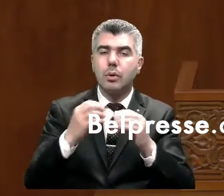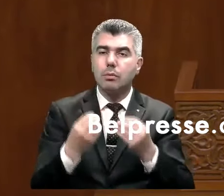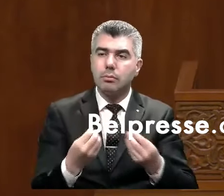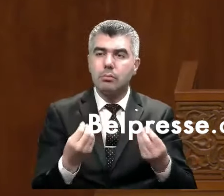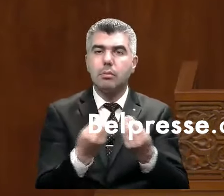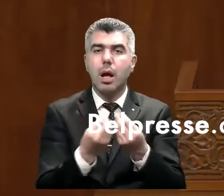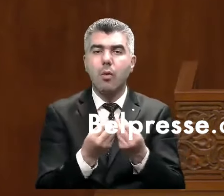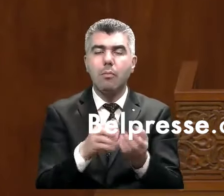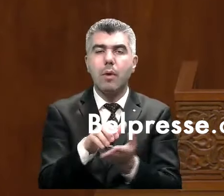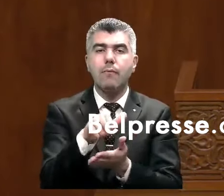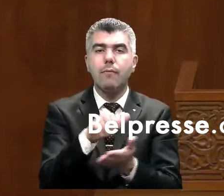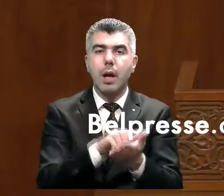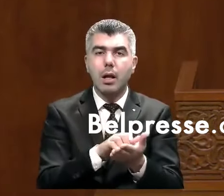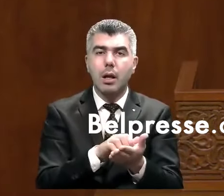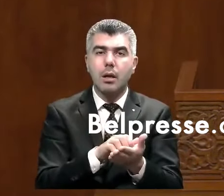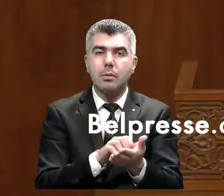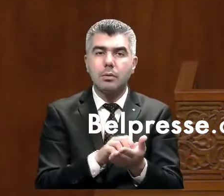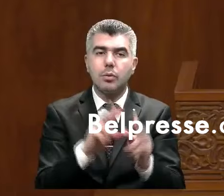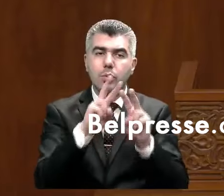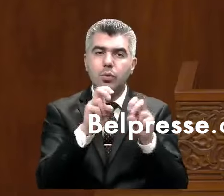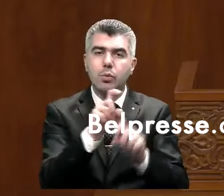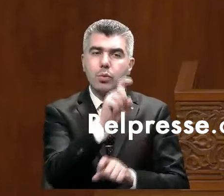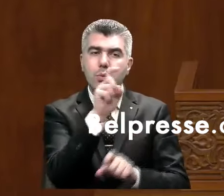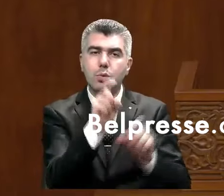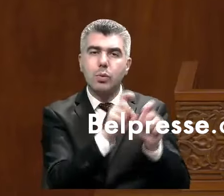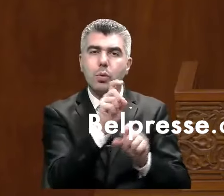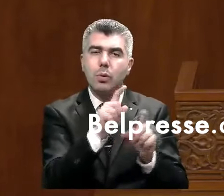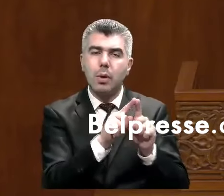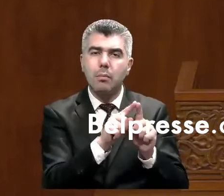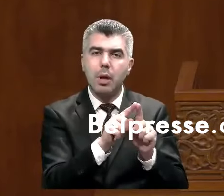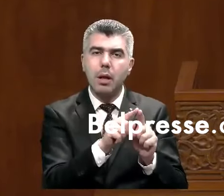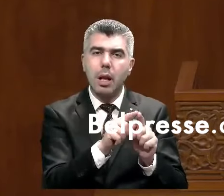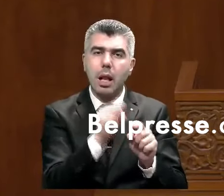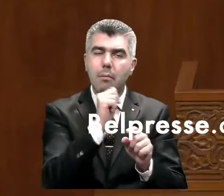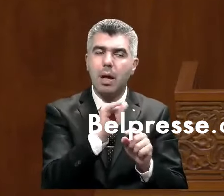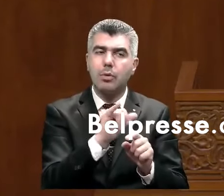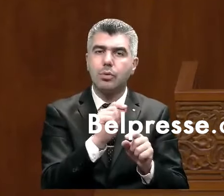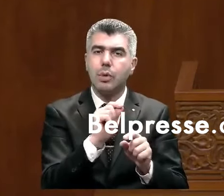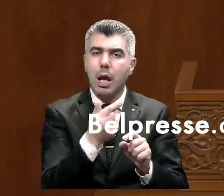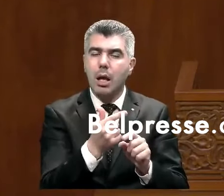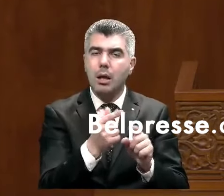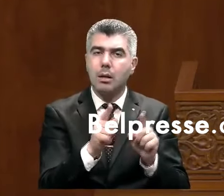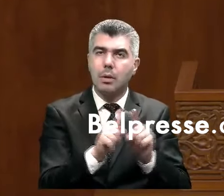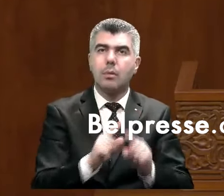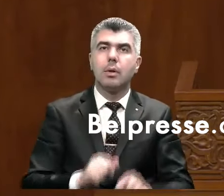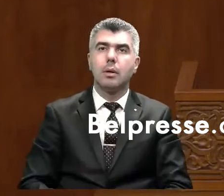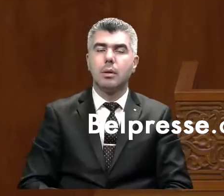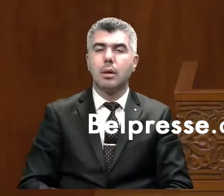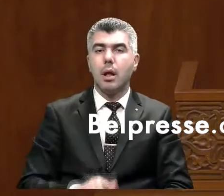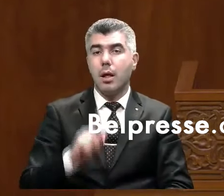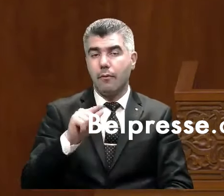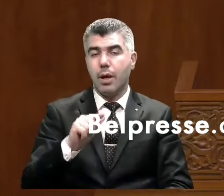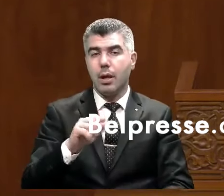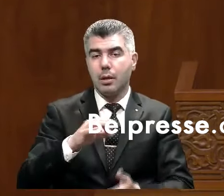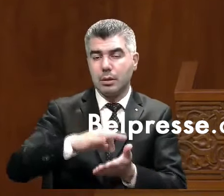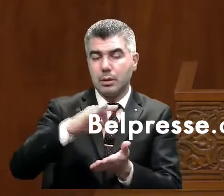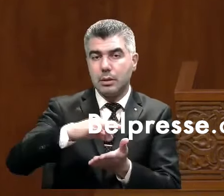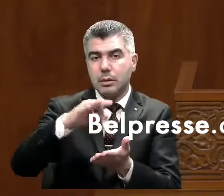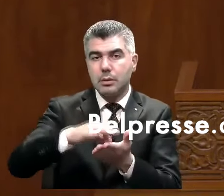اجل ضبط حاجيات المزروعات المبرمجه من الماء و بعض الحالات كنكت فيو بالرا